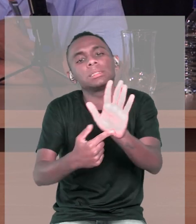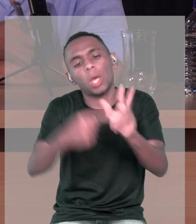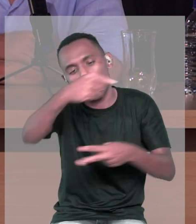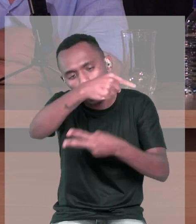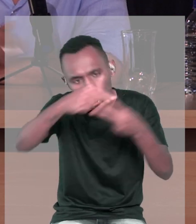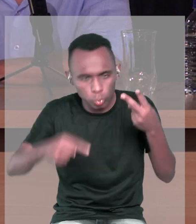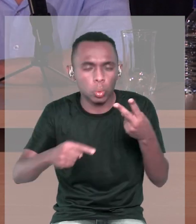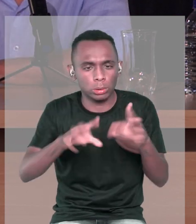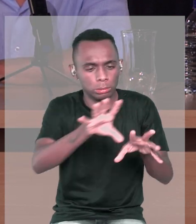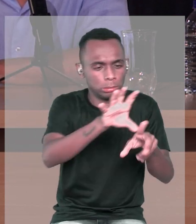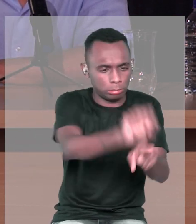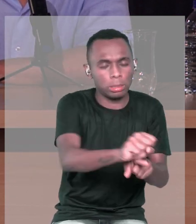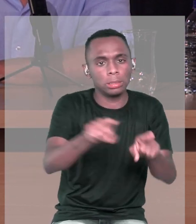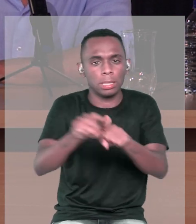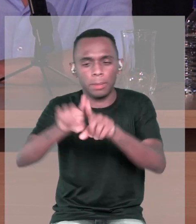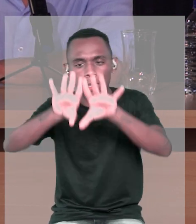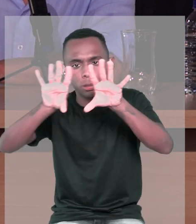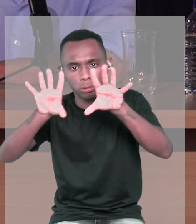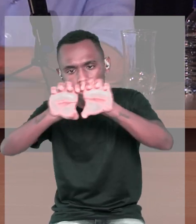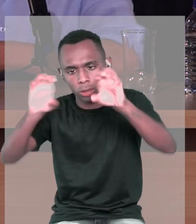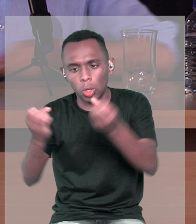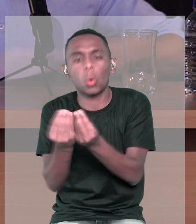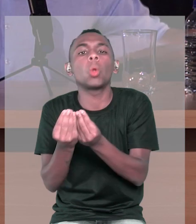a predatória e a ecológica. Nós vamos fazer juntos.